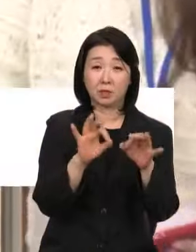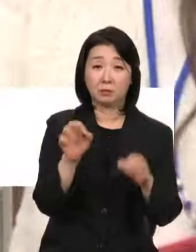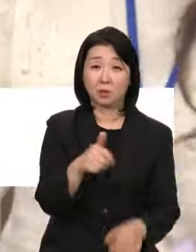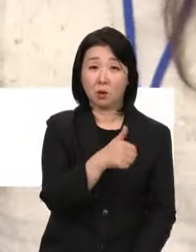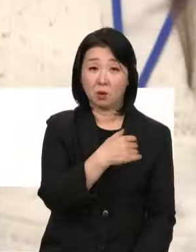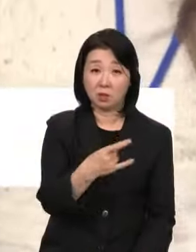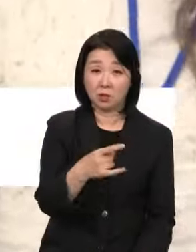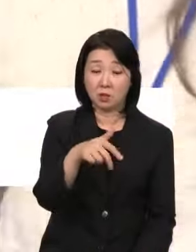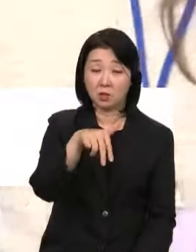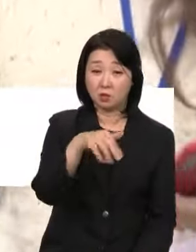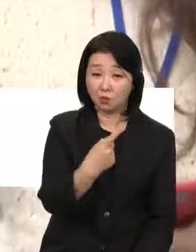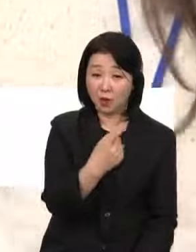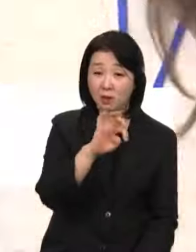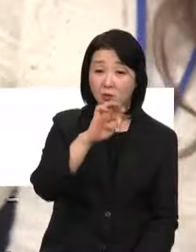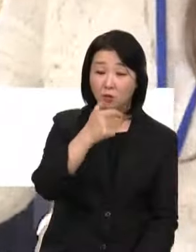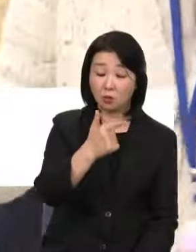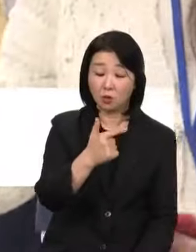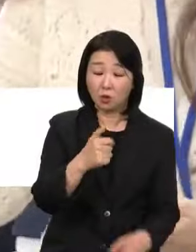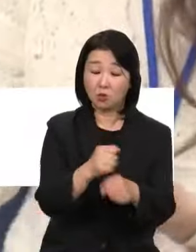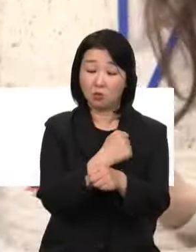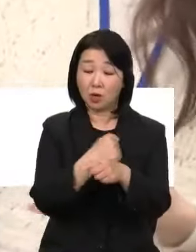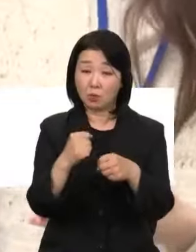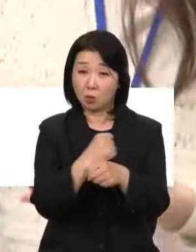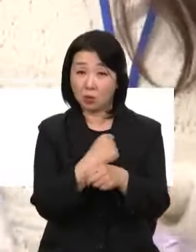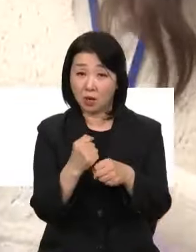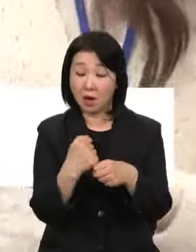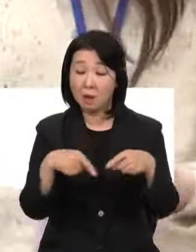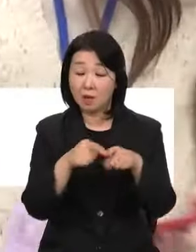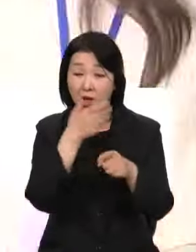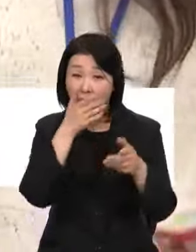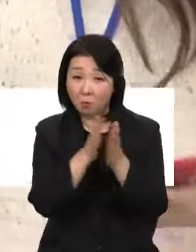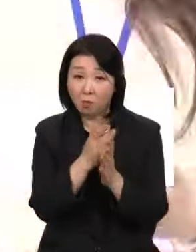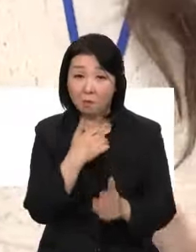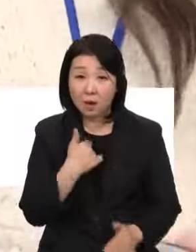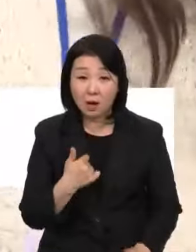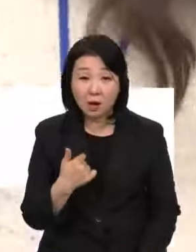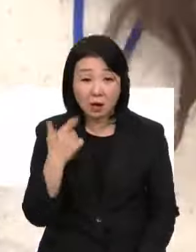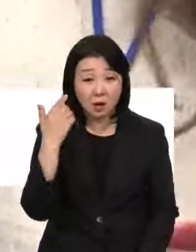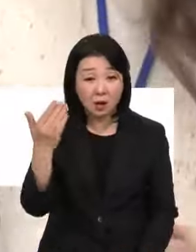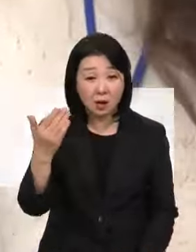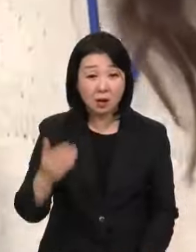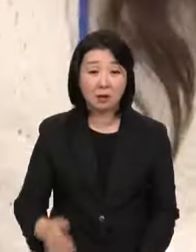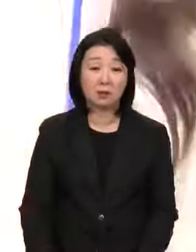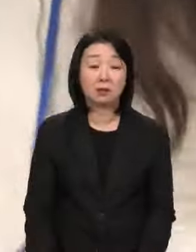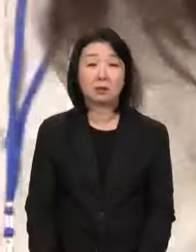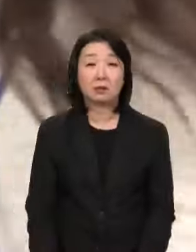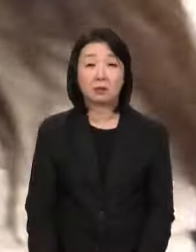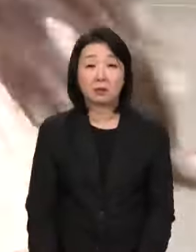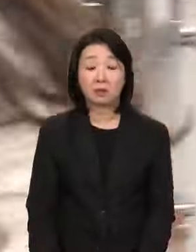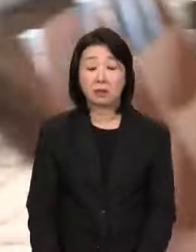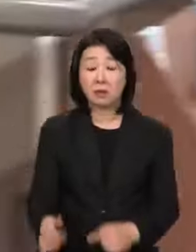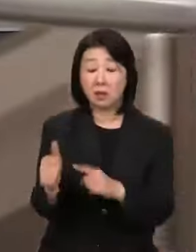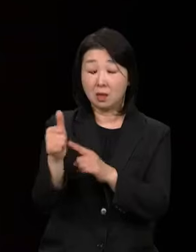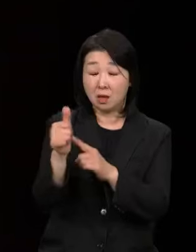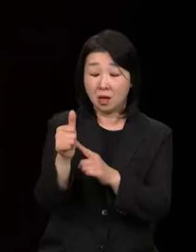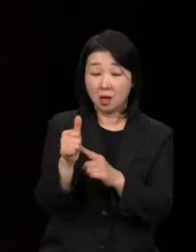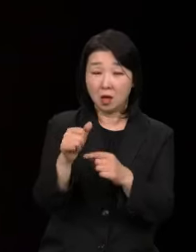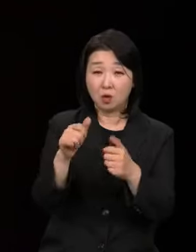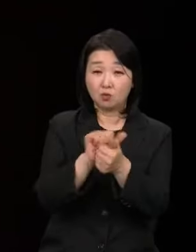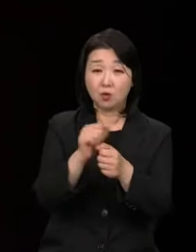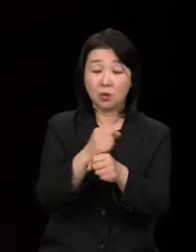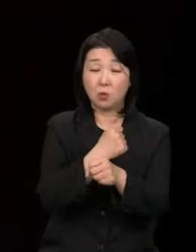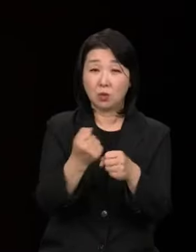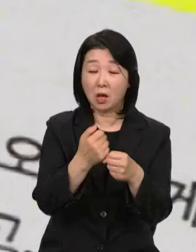최씨 와 주가조작 회에 공유하거나 공한 사실 있으신가요 권전 회장과 함께 주가조작의 핵심으로 꼽히는